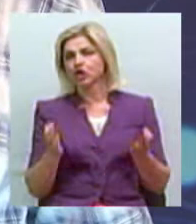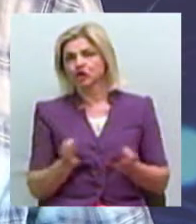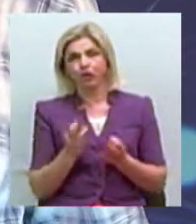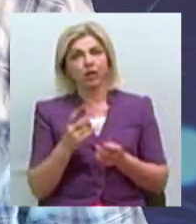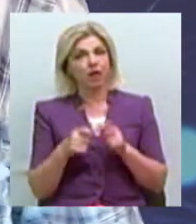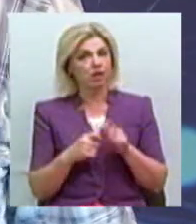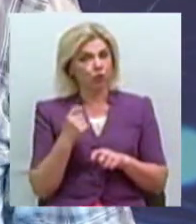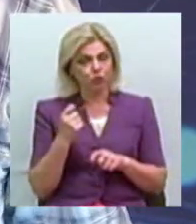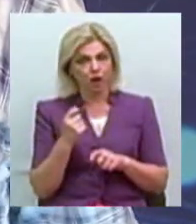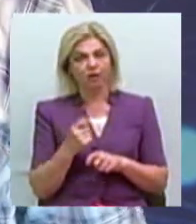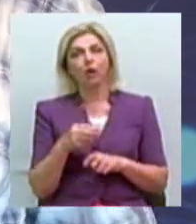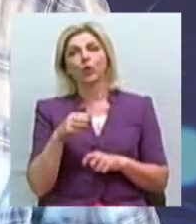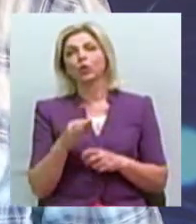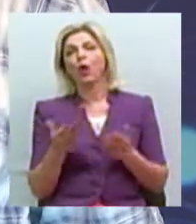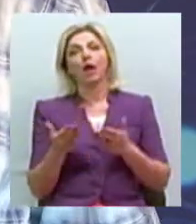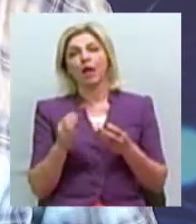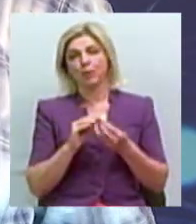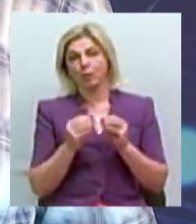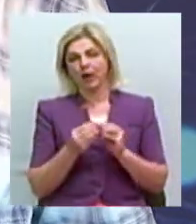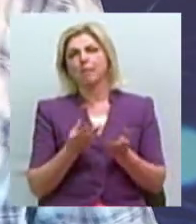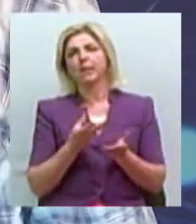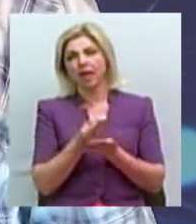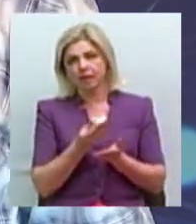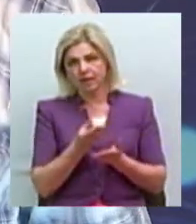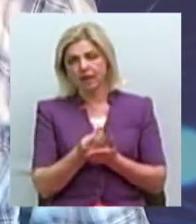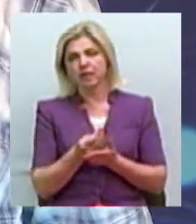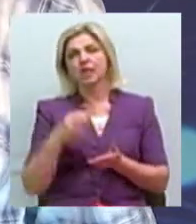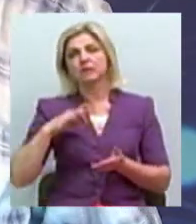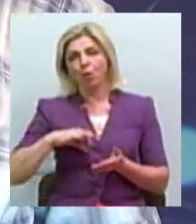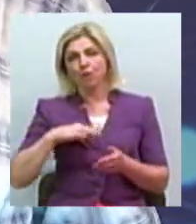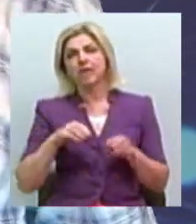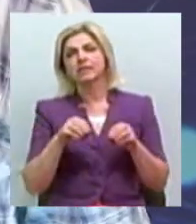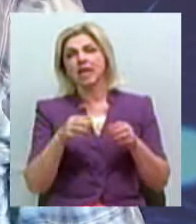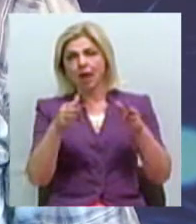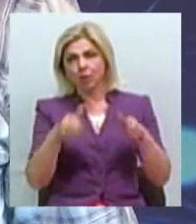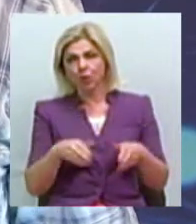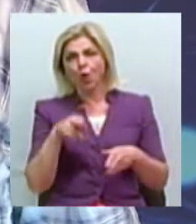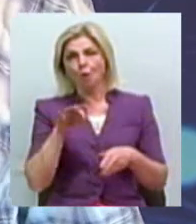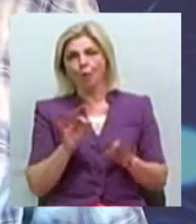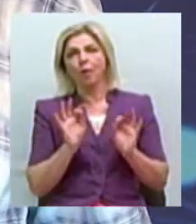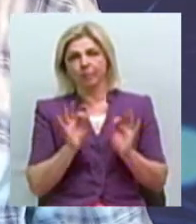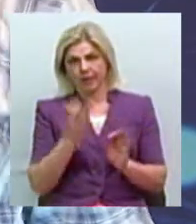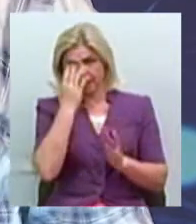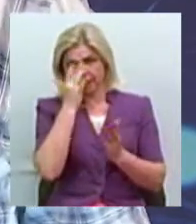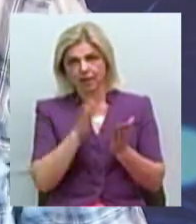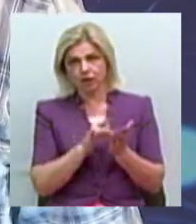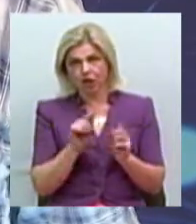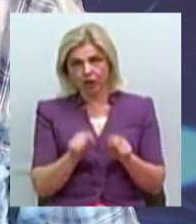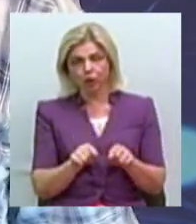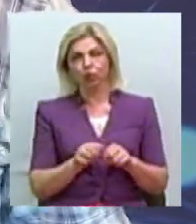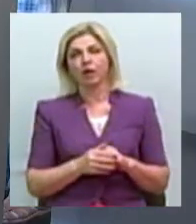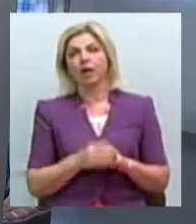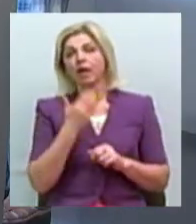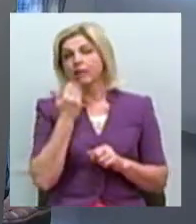то какие проблемы? Платил, используют землю по назначению. Значит,